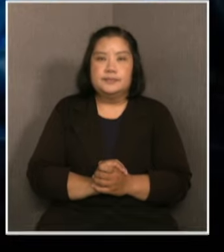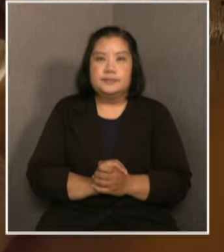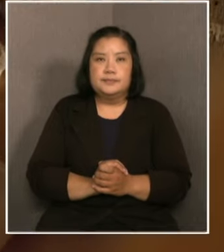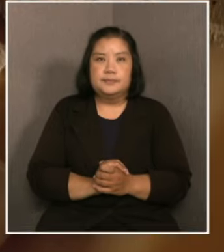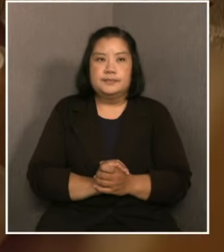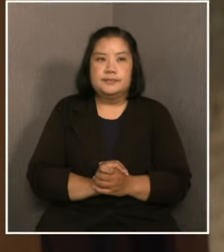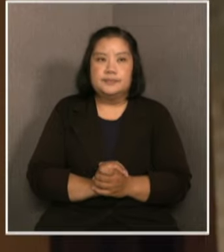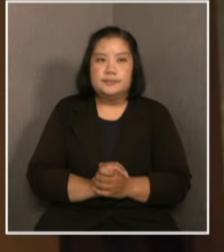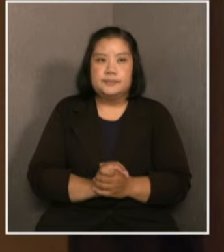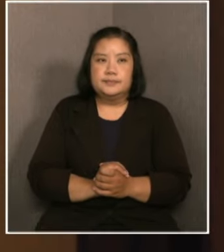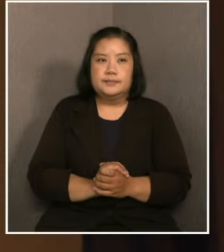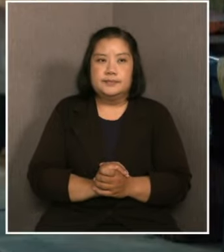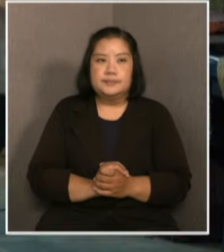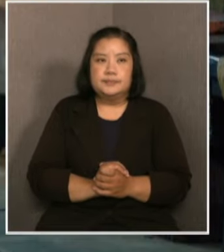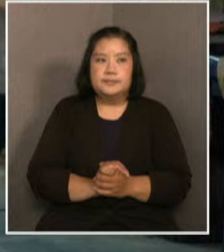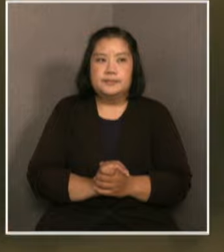ท